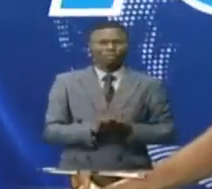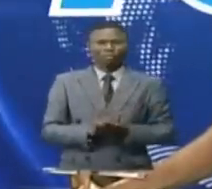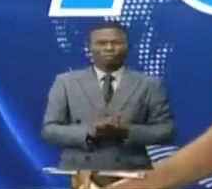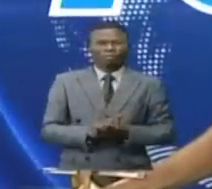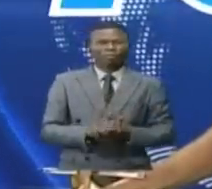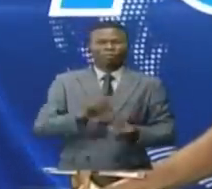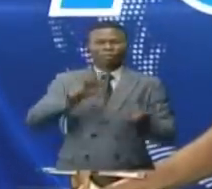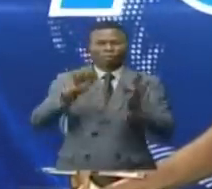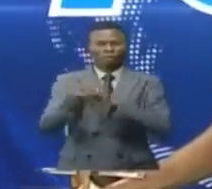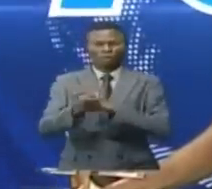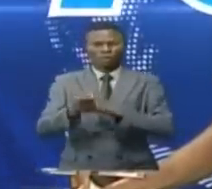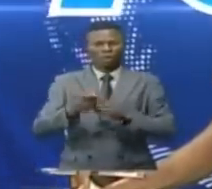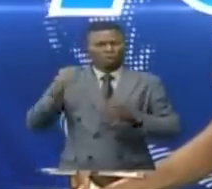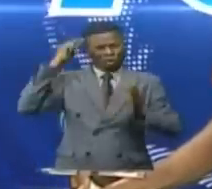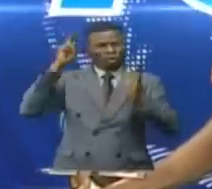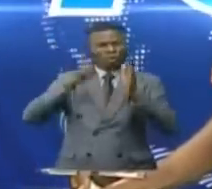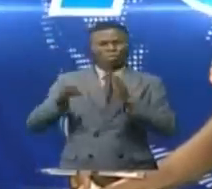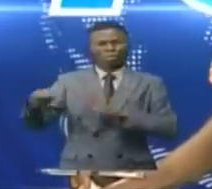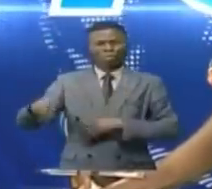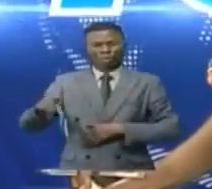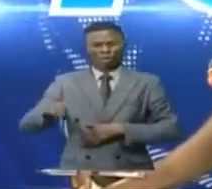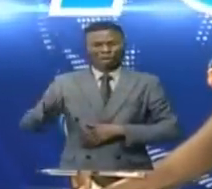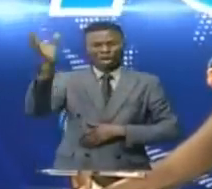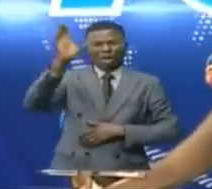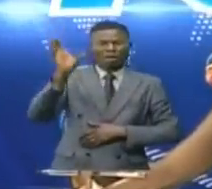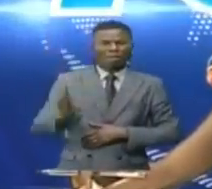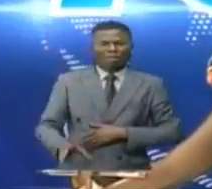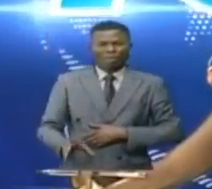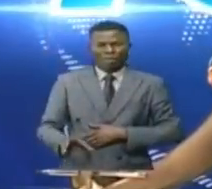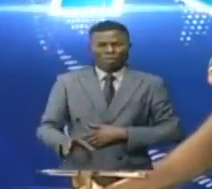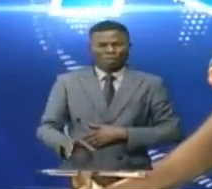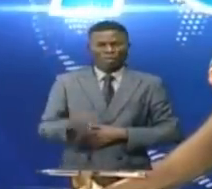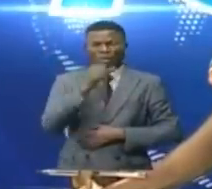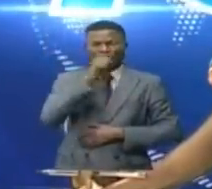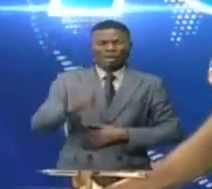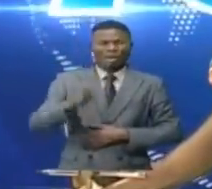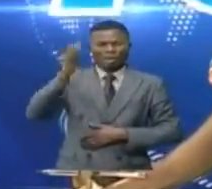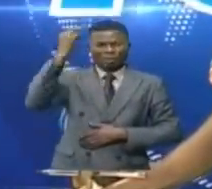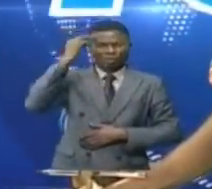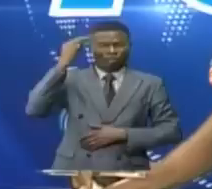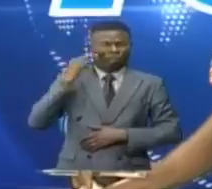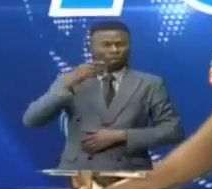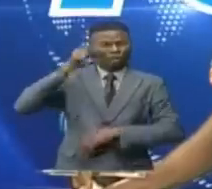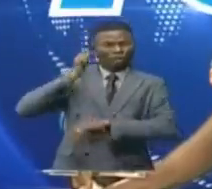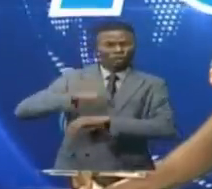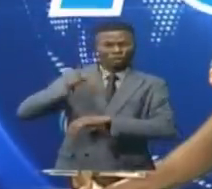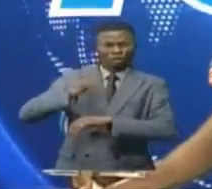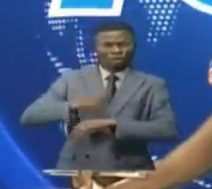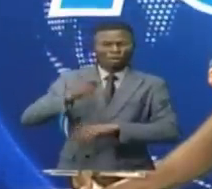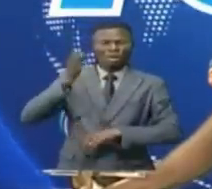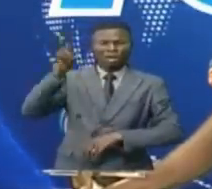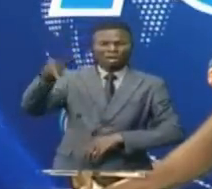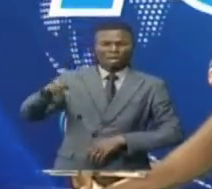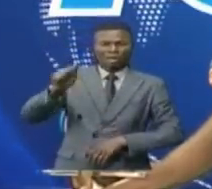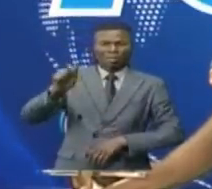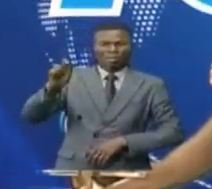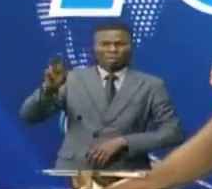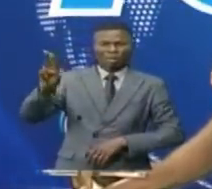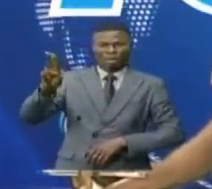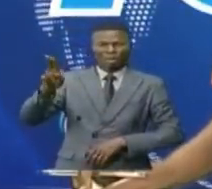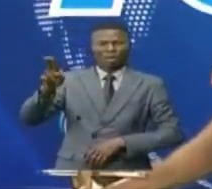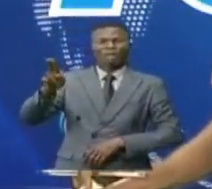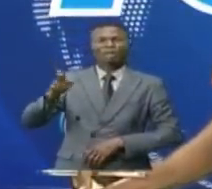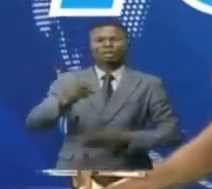Remaniement au sein du gouvernement provincial du Congo central. L'ancien ministre de la Justice, Patrick Yala, cède son fauteuil